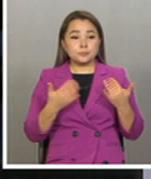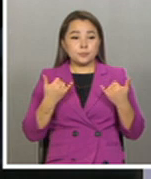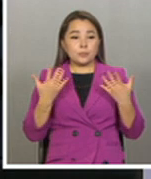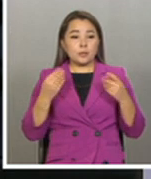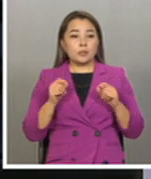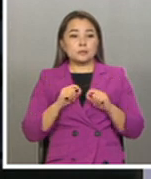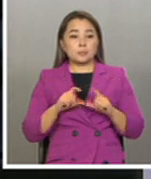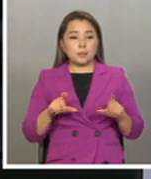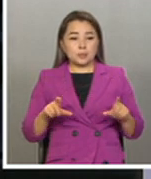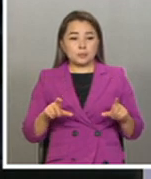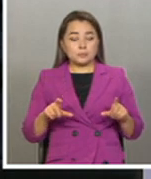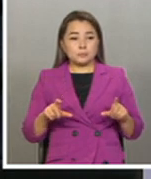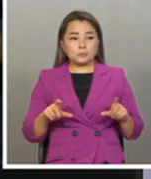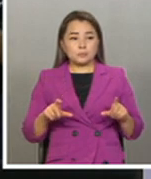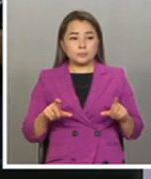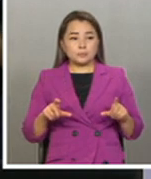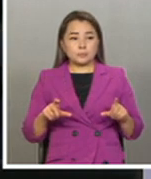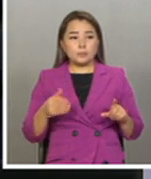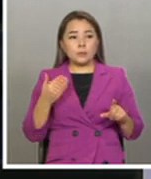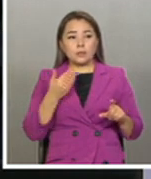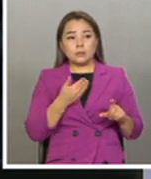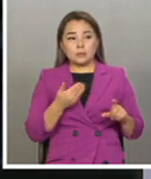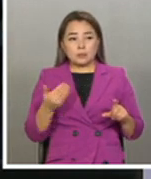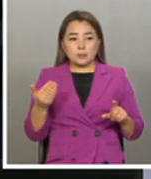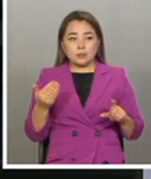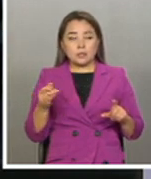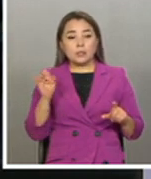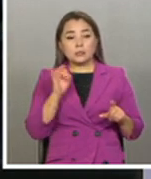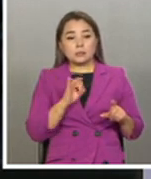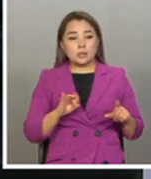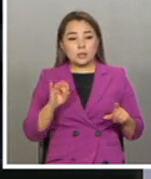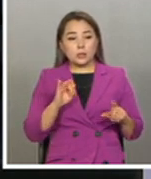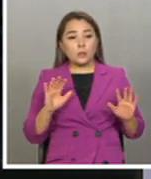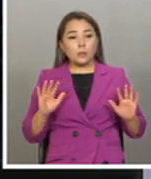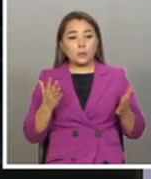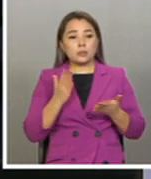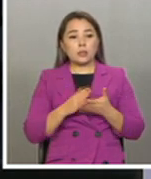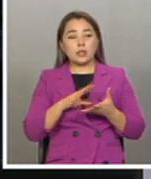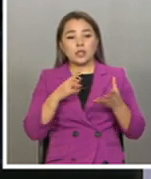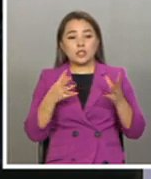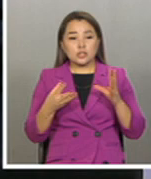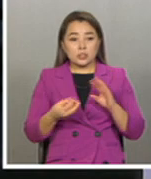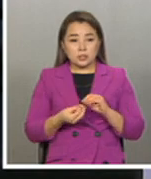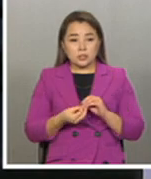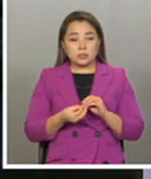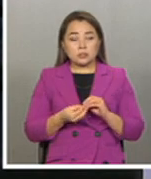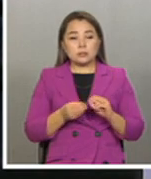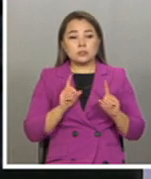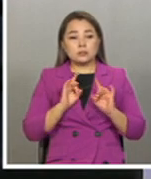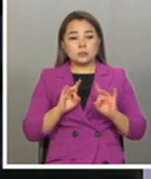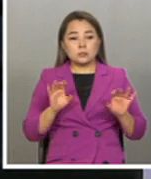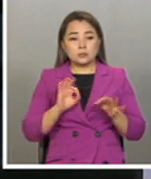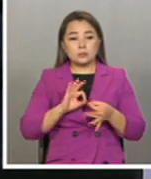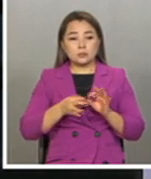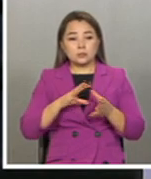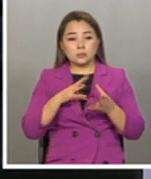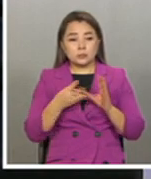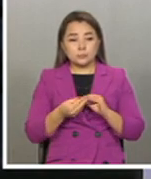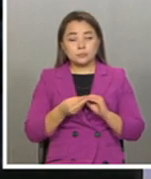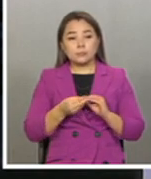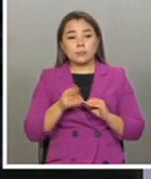сабағымызда сіздер тарихи оқиғаның нәтижелерін талдау арқылы